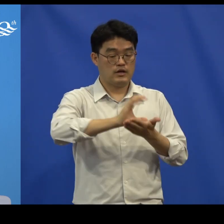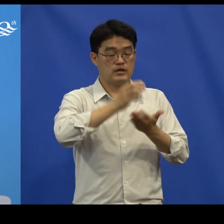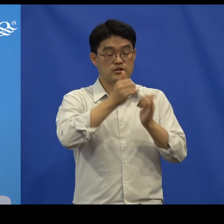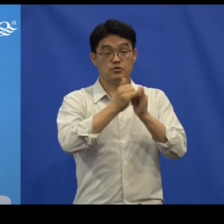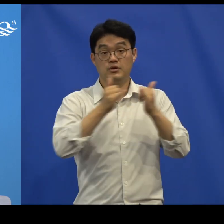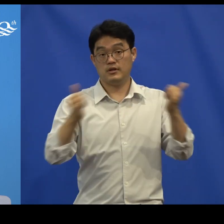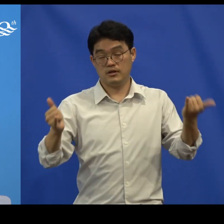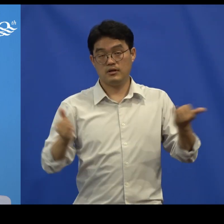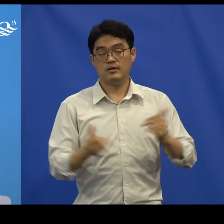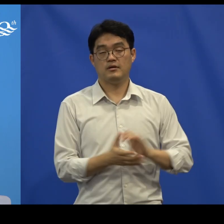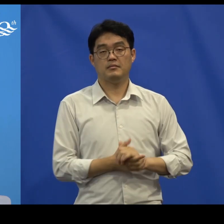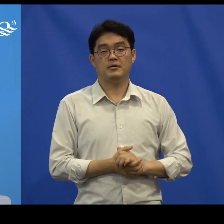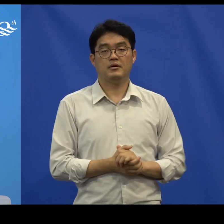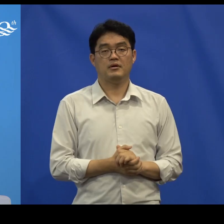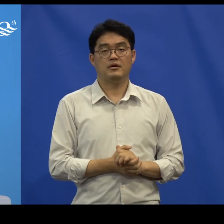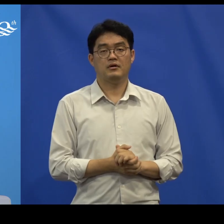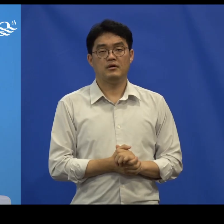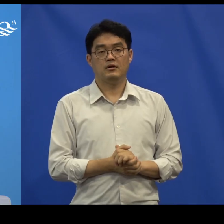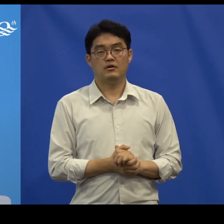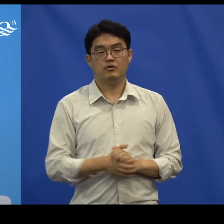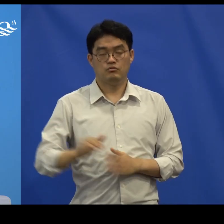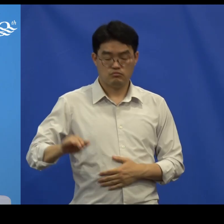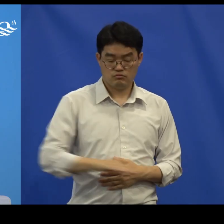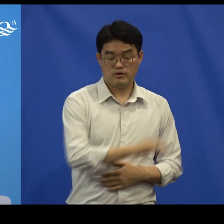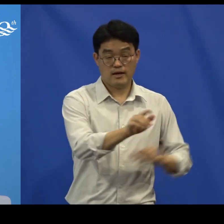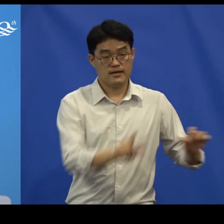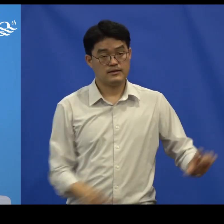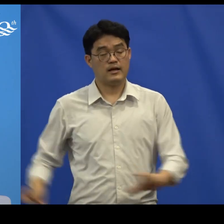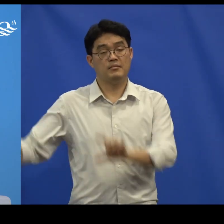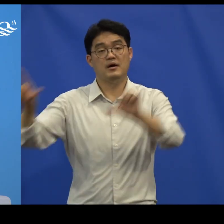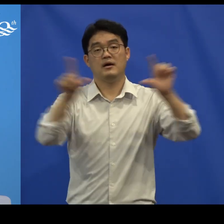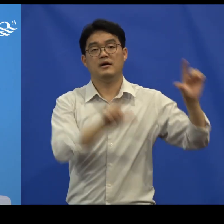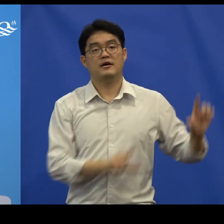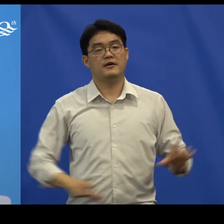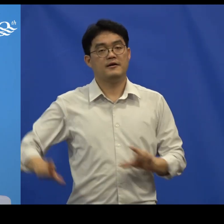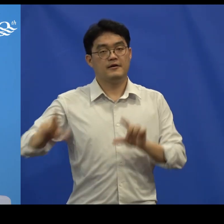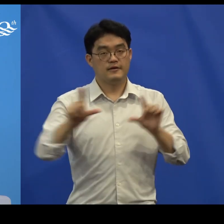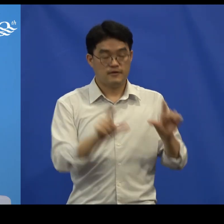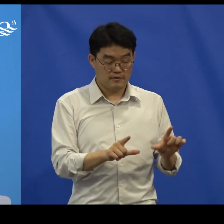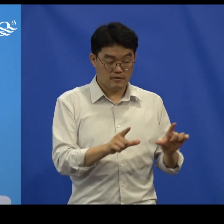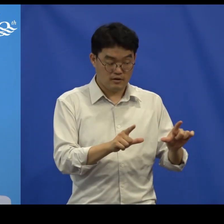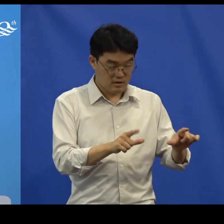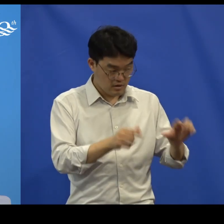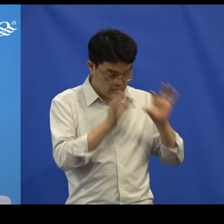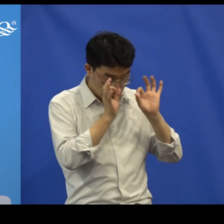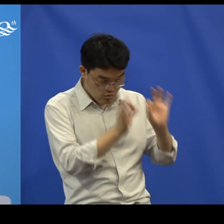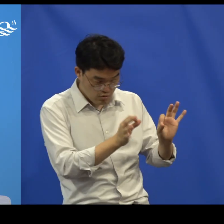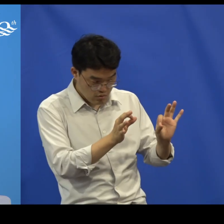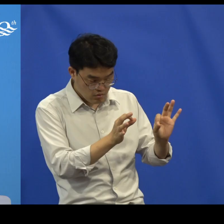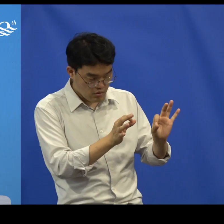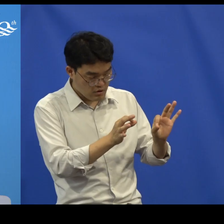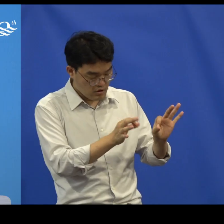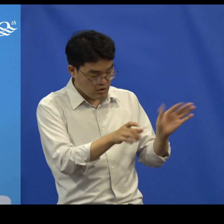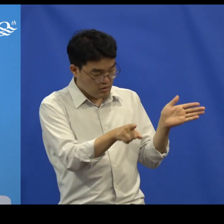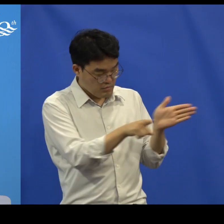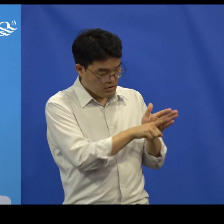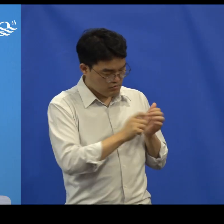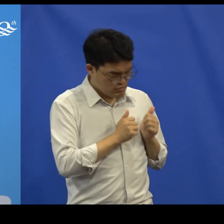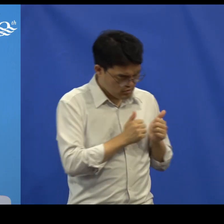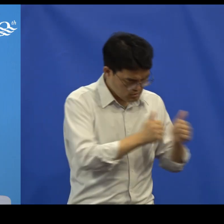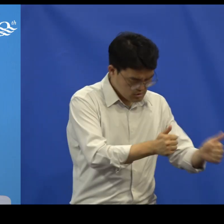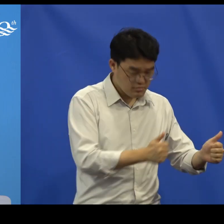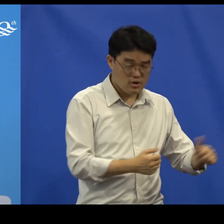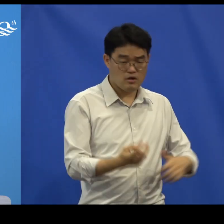있죠. 그것이 우리의 삶을 다 결정하는, 그래서 1세기 그리스도인들이 그렇게 진실하게